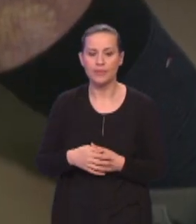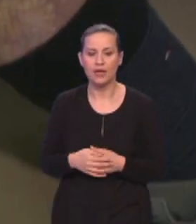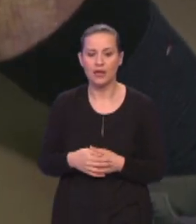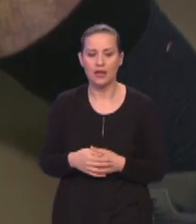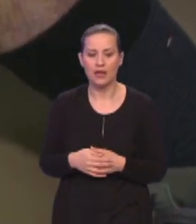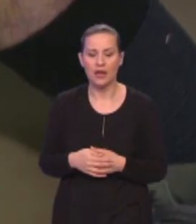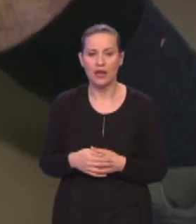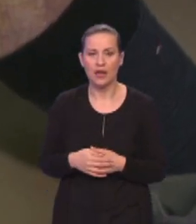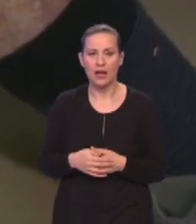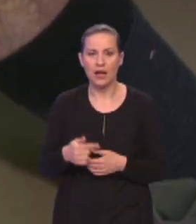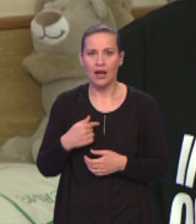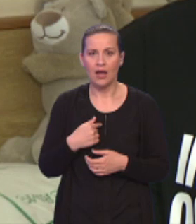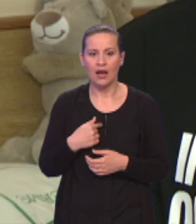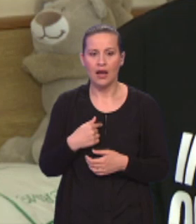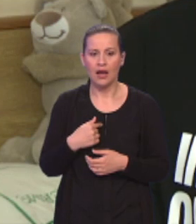Sjećam se da sam